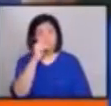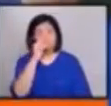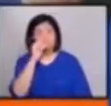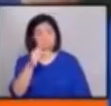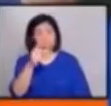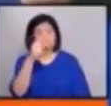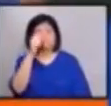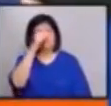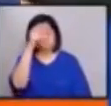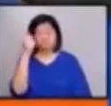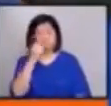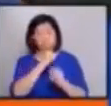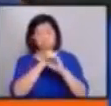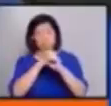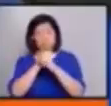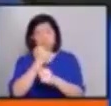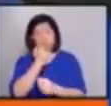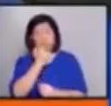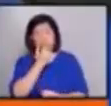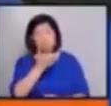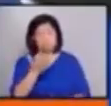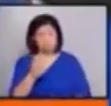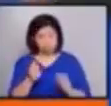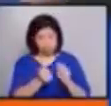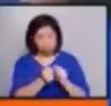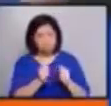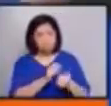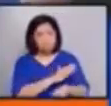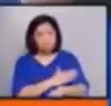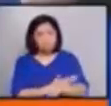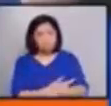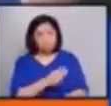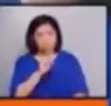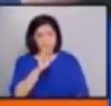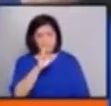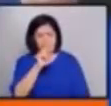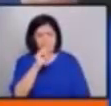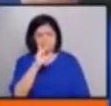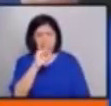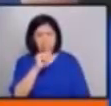pag-black propaganda, pati ang anak kong si Veronica,